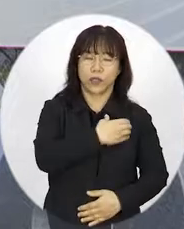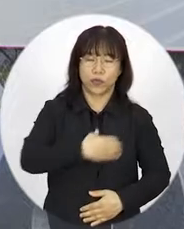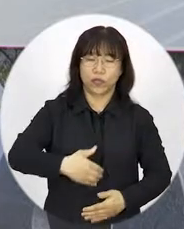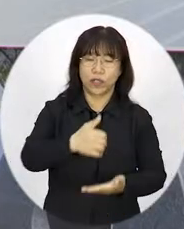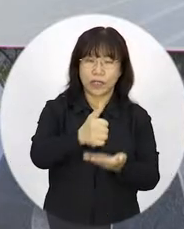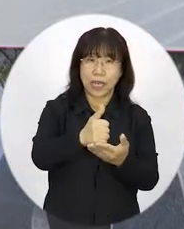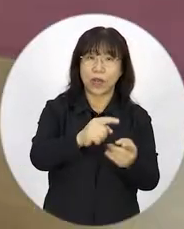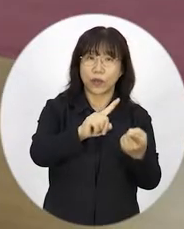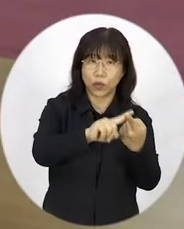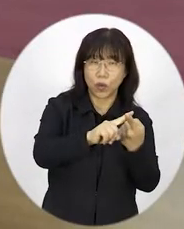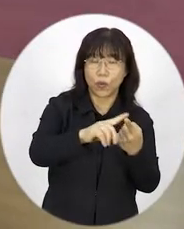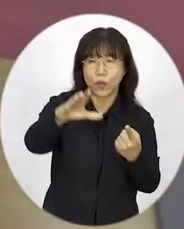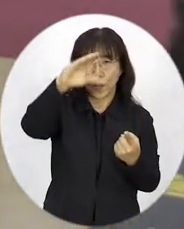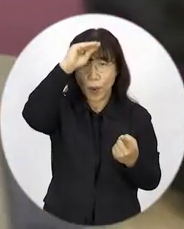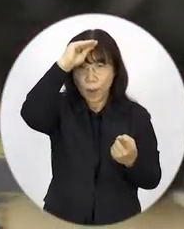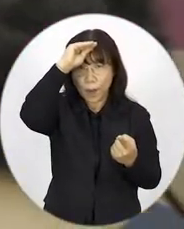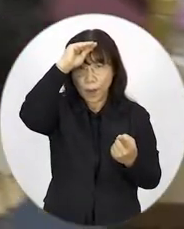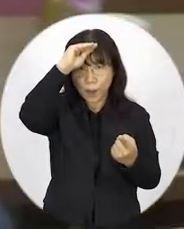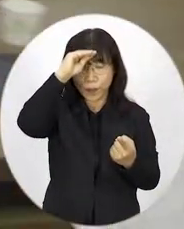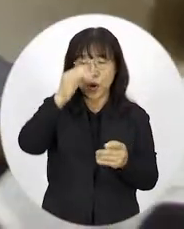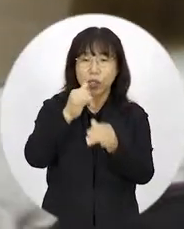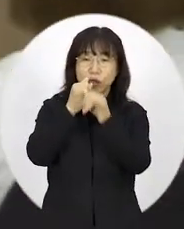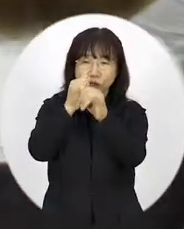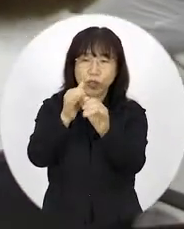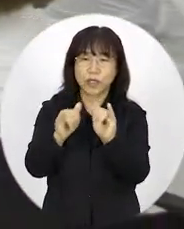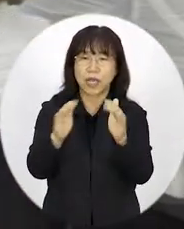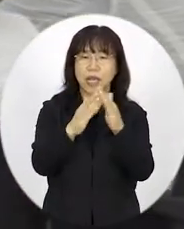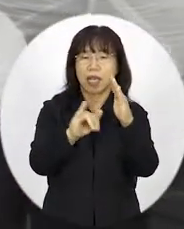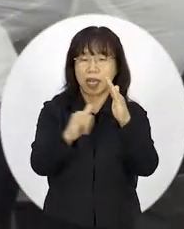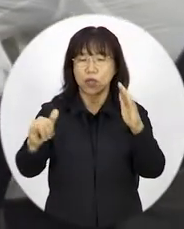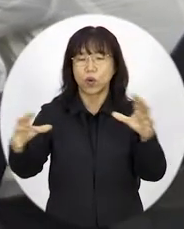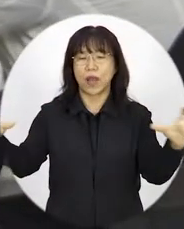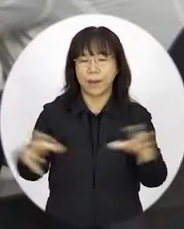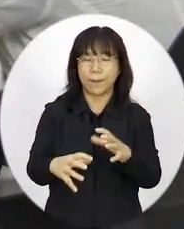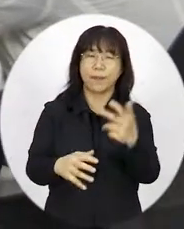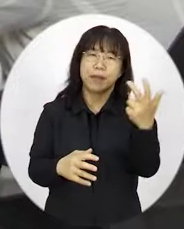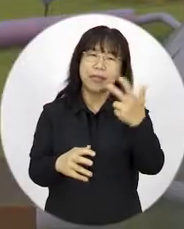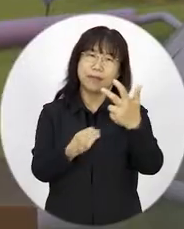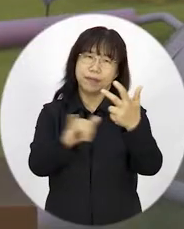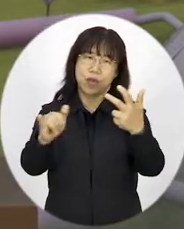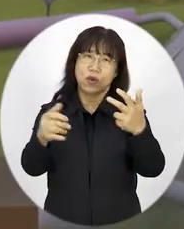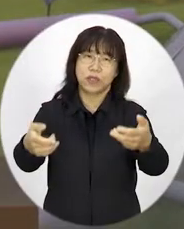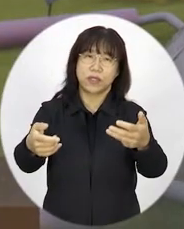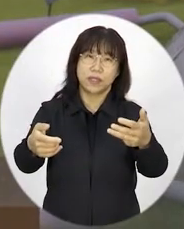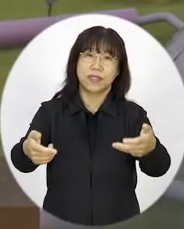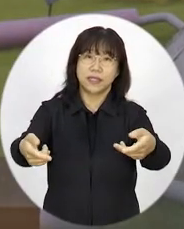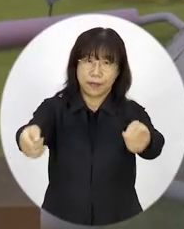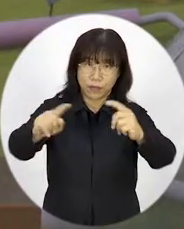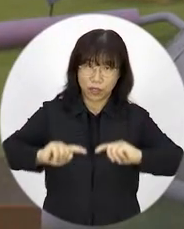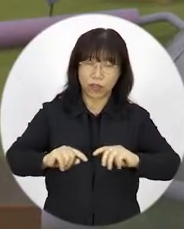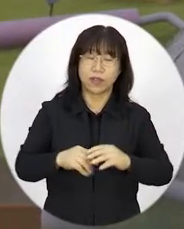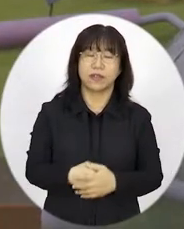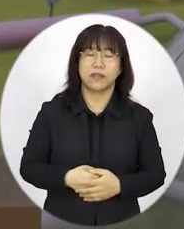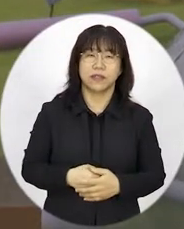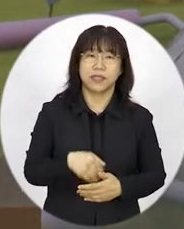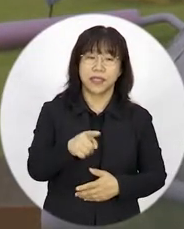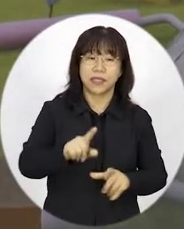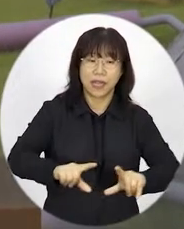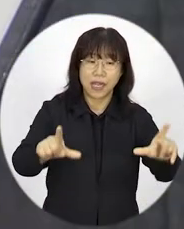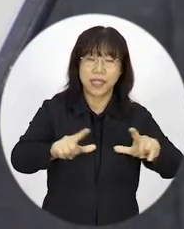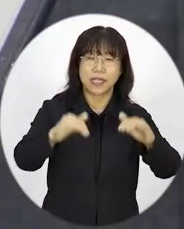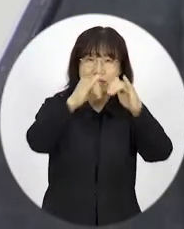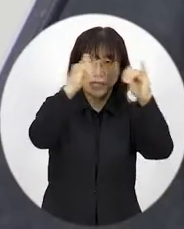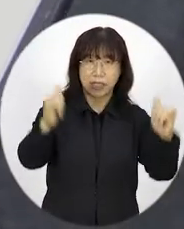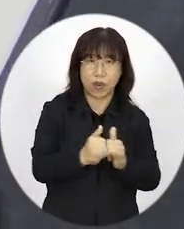노현송 강서구청장을 비롯해 모범 및 선행구민 수상자와 가족 등 80여 명이 참석했습니다. 이날